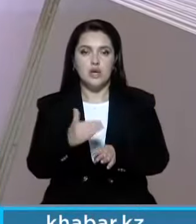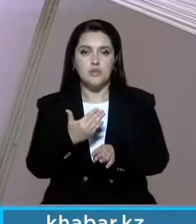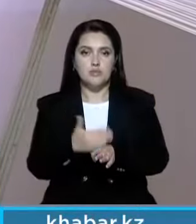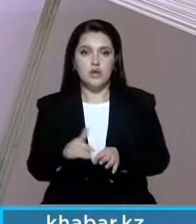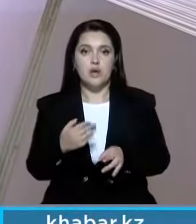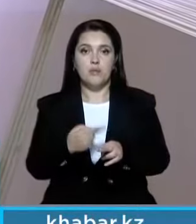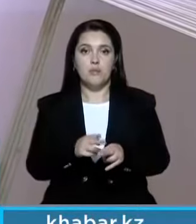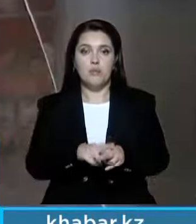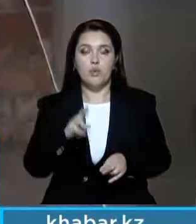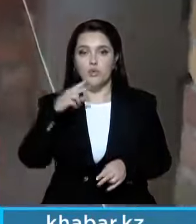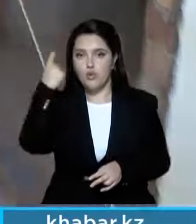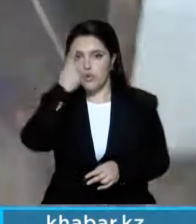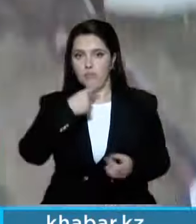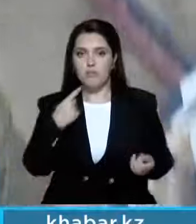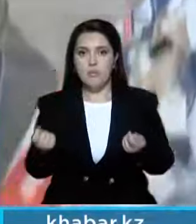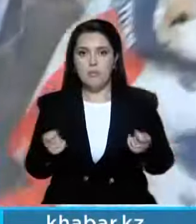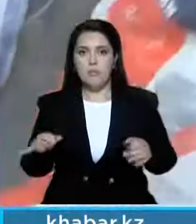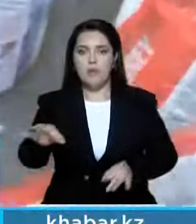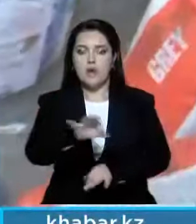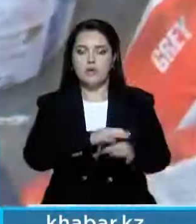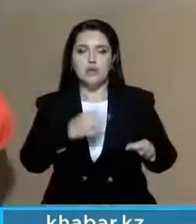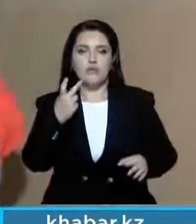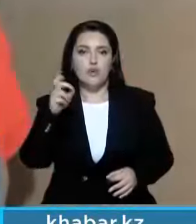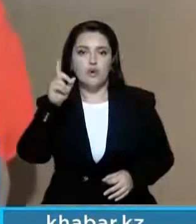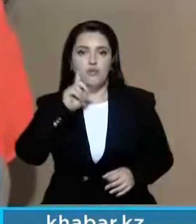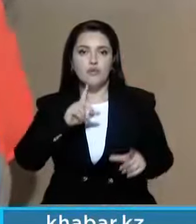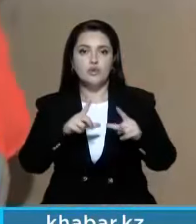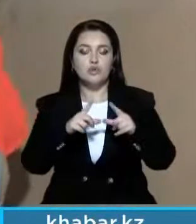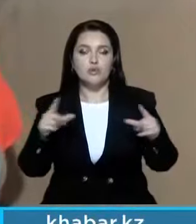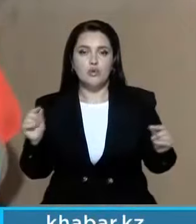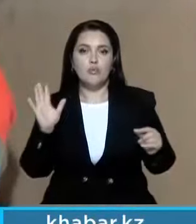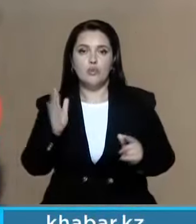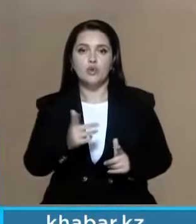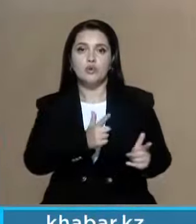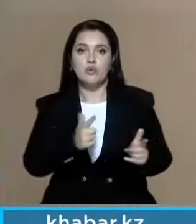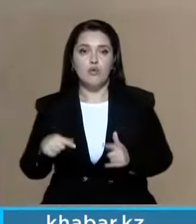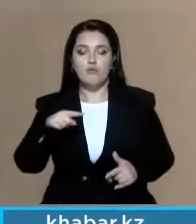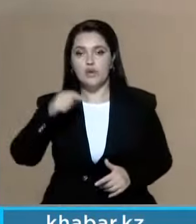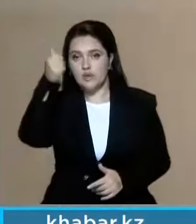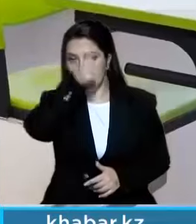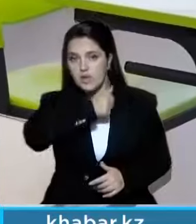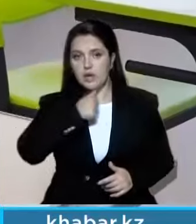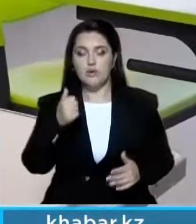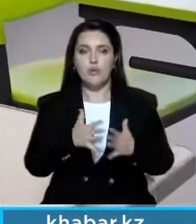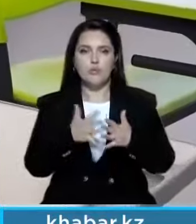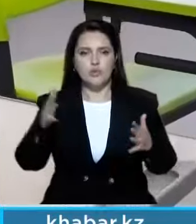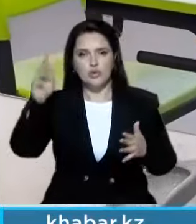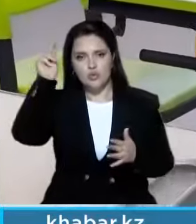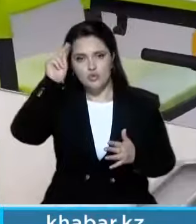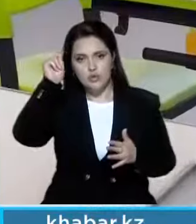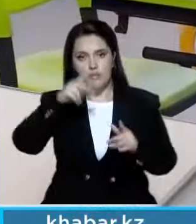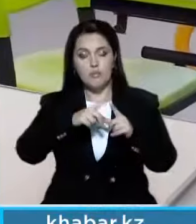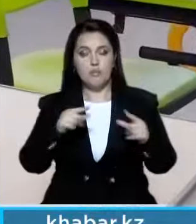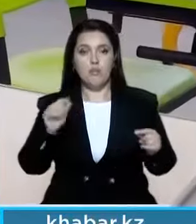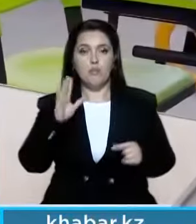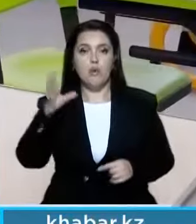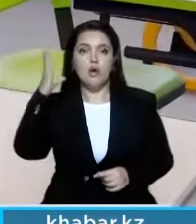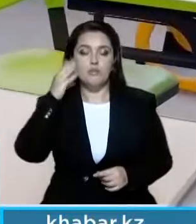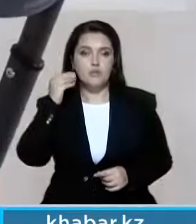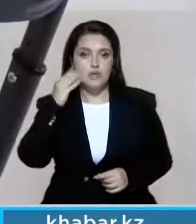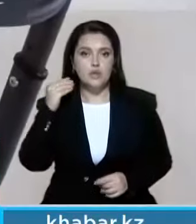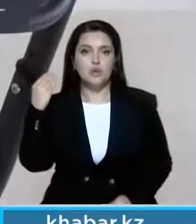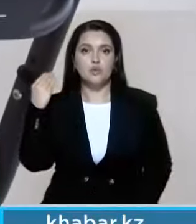менее, оператор проекта уверяет, больше 200 комфортных школ сдадут уже в этом году. Больше всего новых учебных заведений появится в